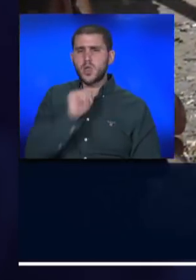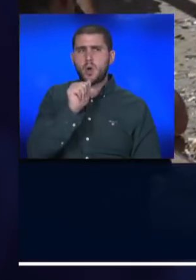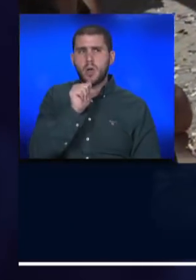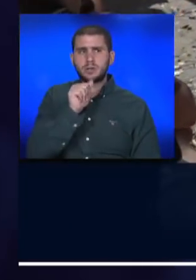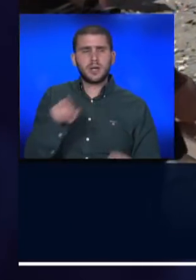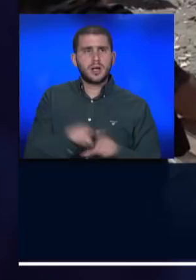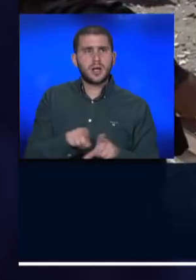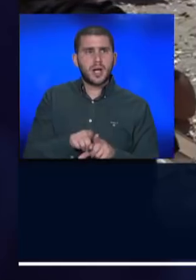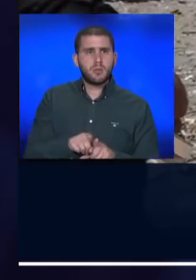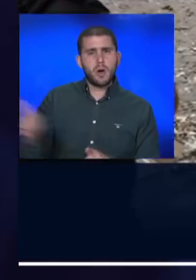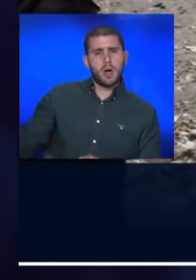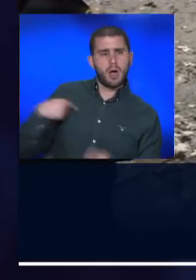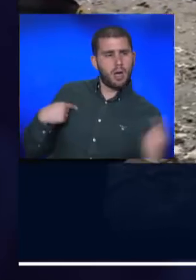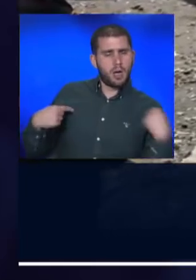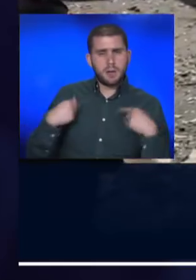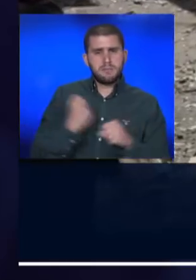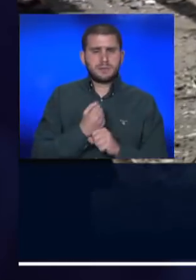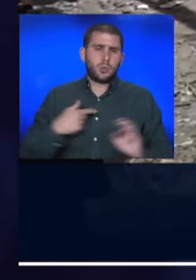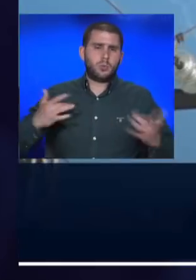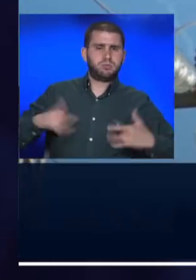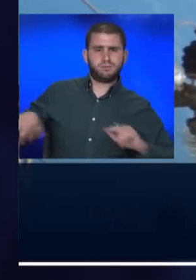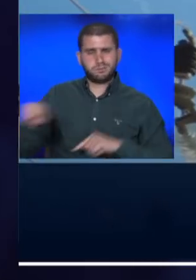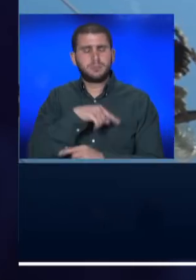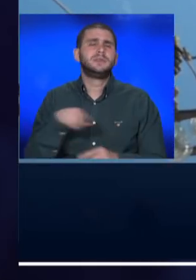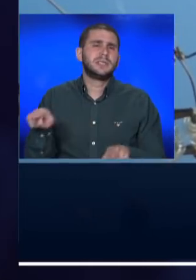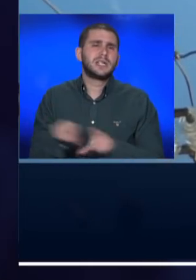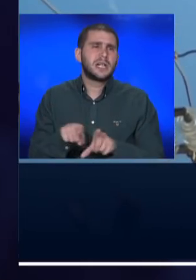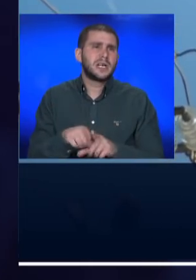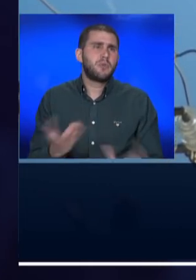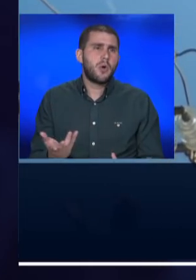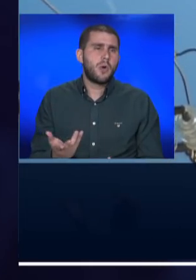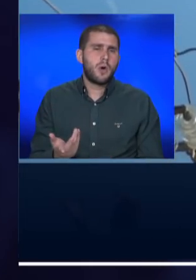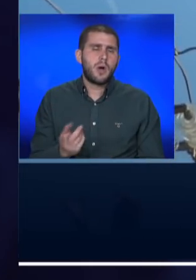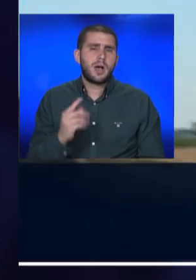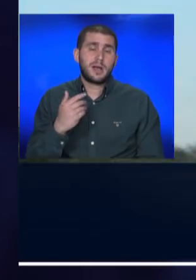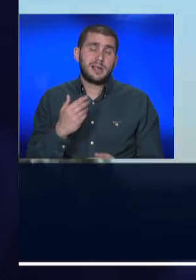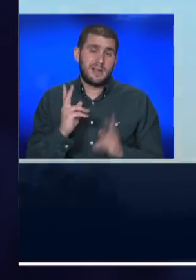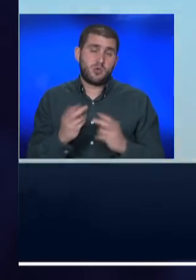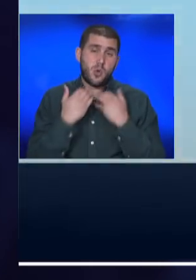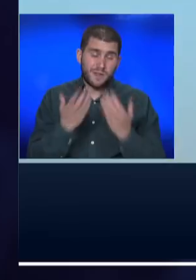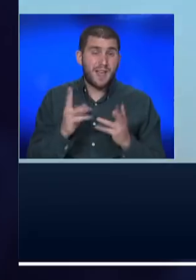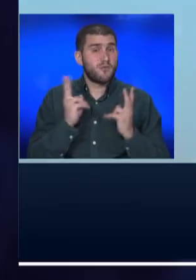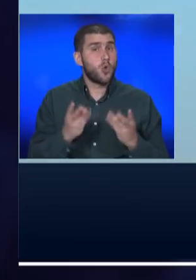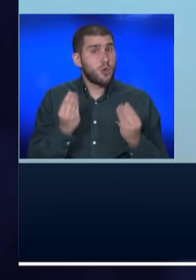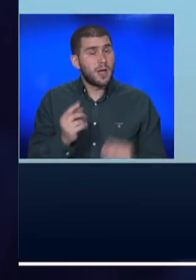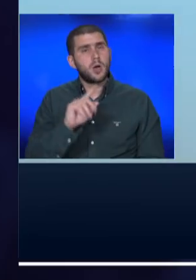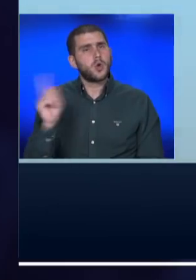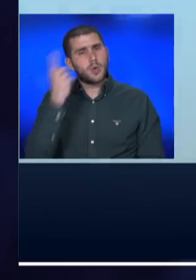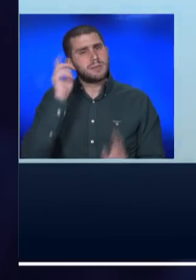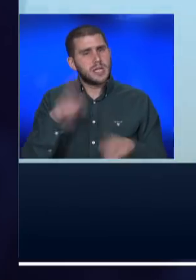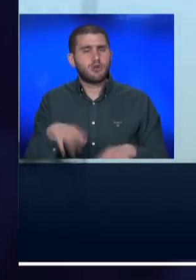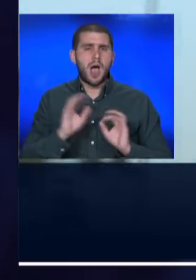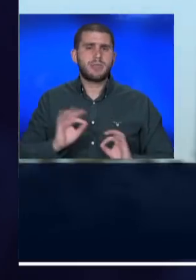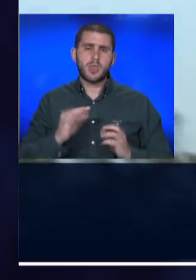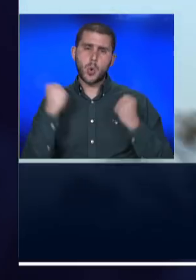לסיים את המבצע בנקודה הזאת. זה האפשרות הרעה. ואפשרות הטובה שמישהו יודע שיש לו עוד קלף שעוד לא הוציא אותו,